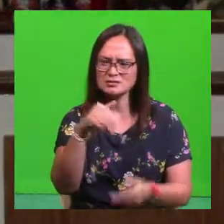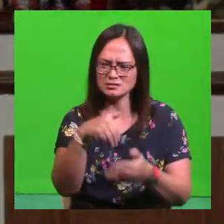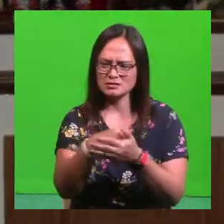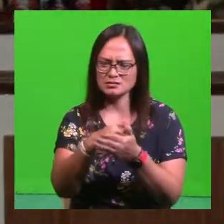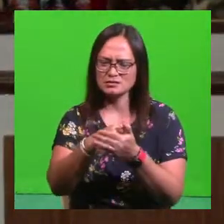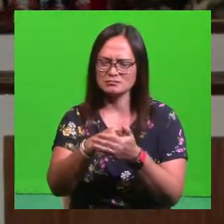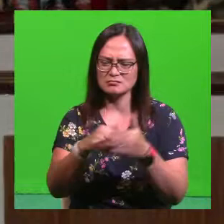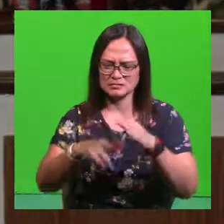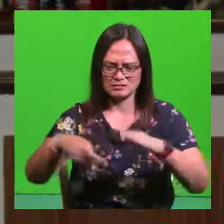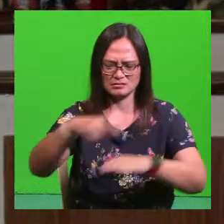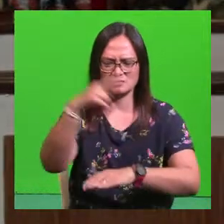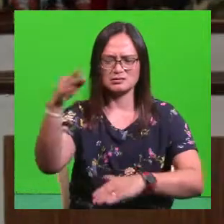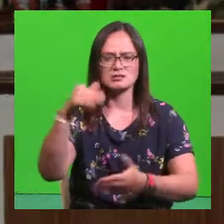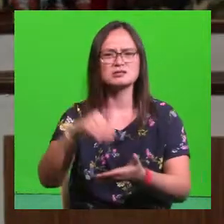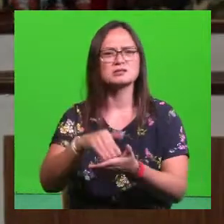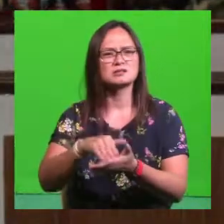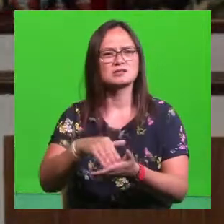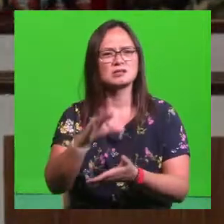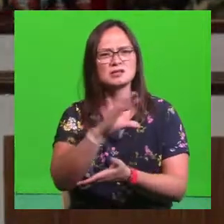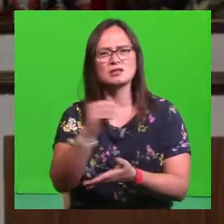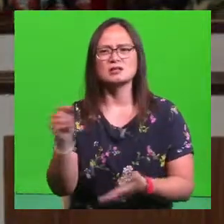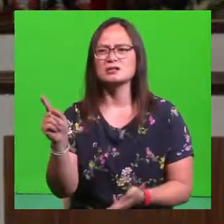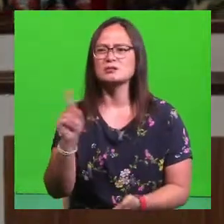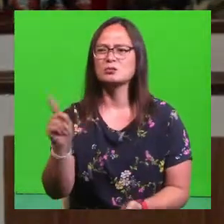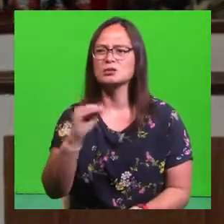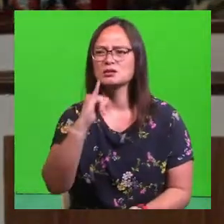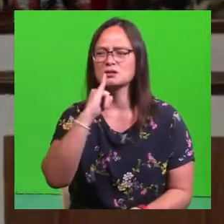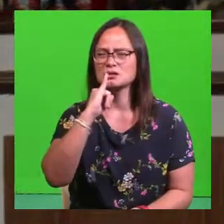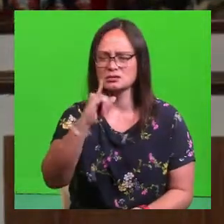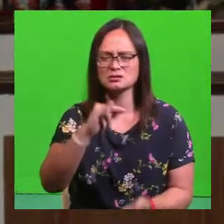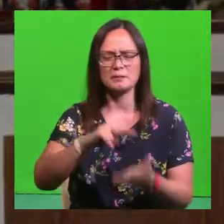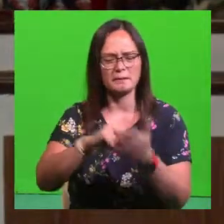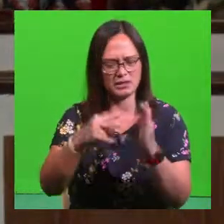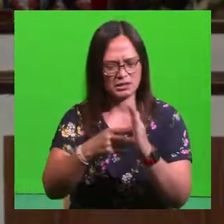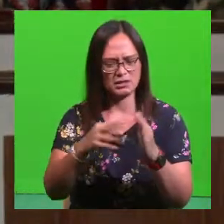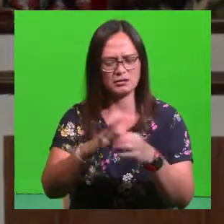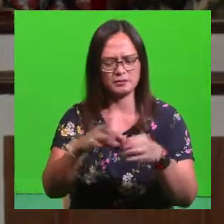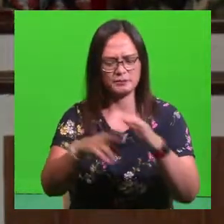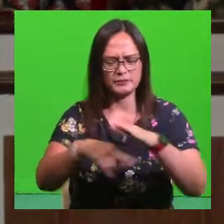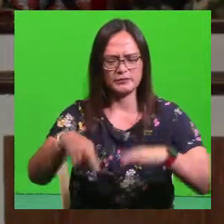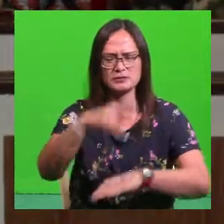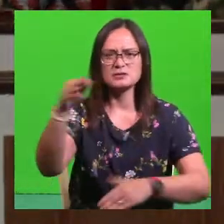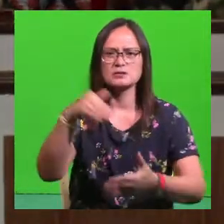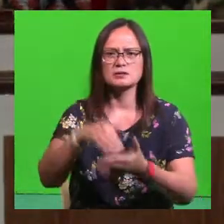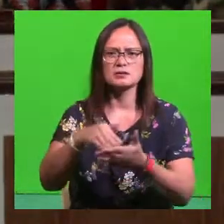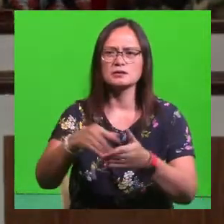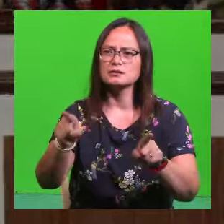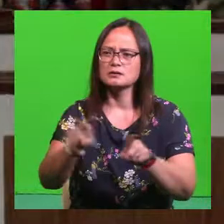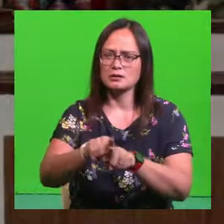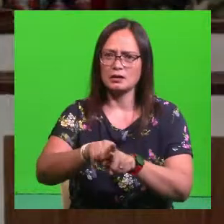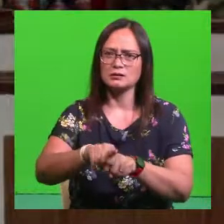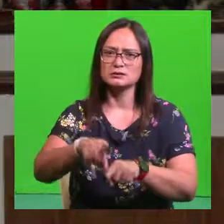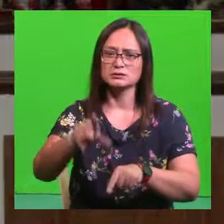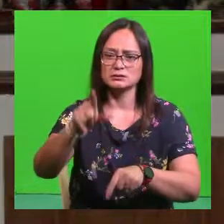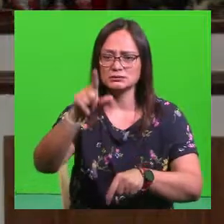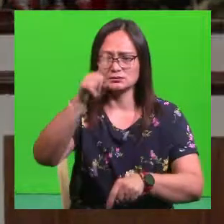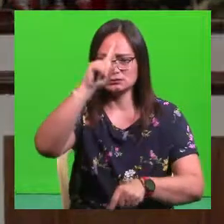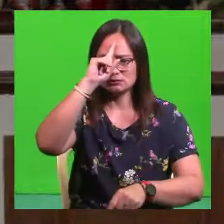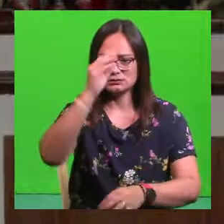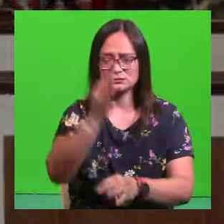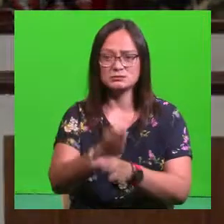ng kanyang muling pagkabuhay sa atin bilang mananampalataya? May kinalaman ba ito sa atin bilang church?